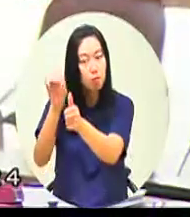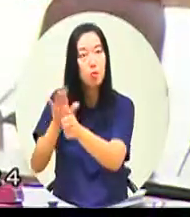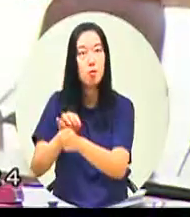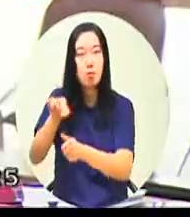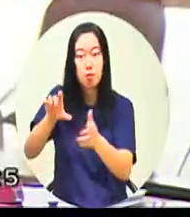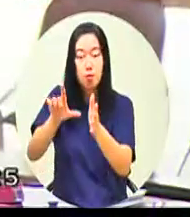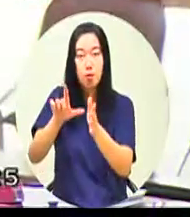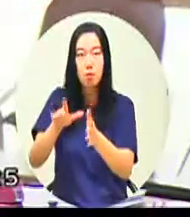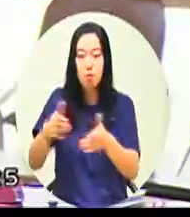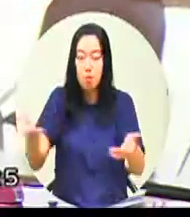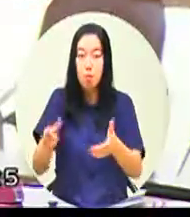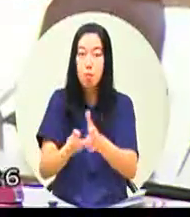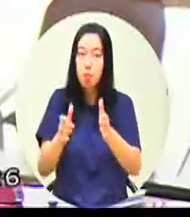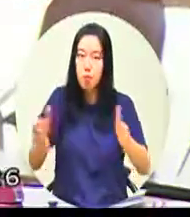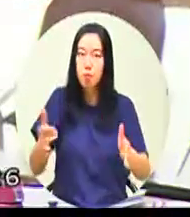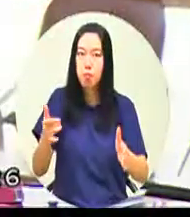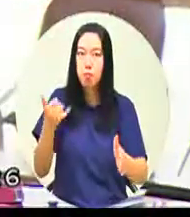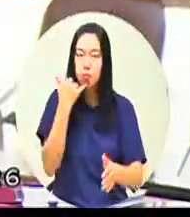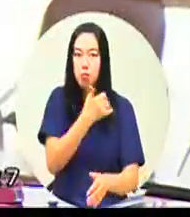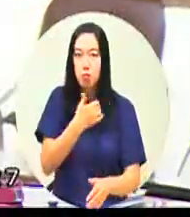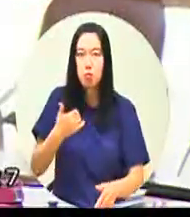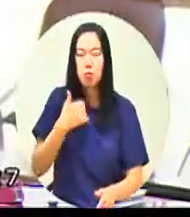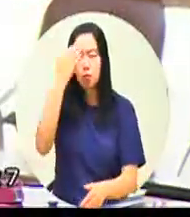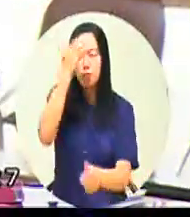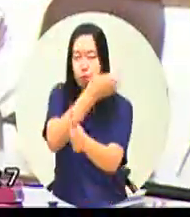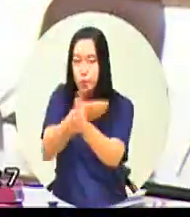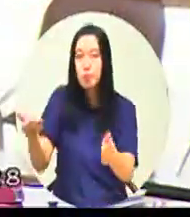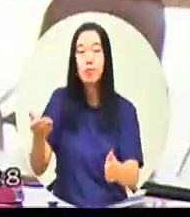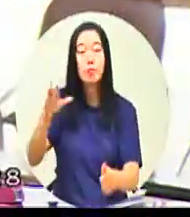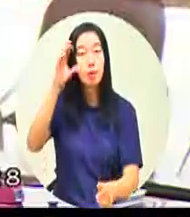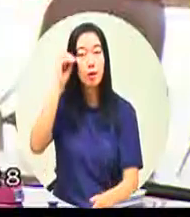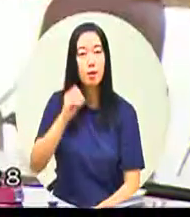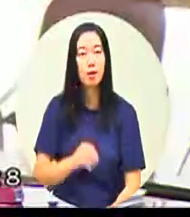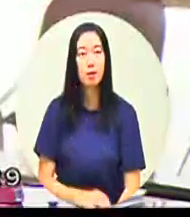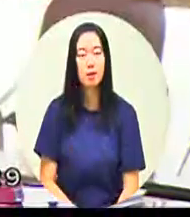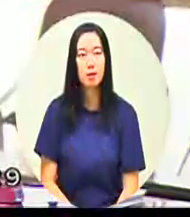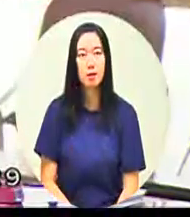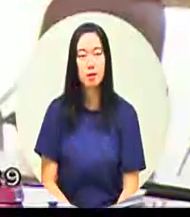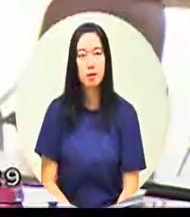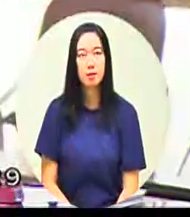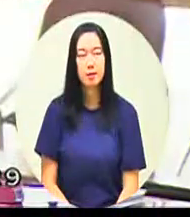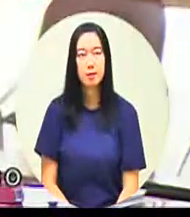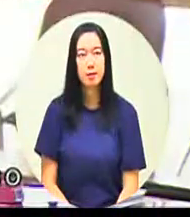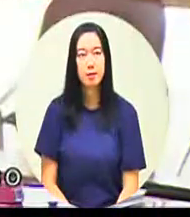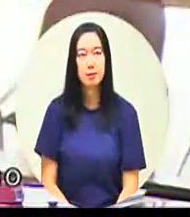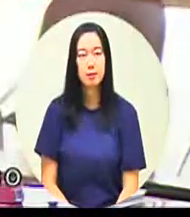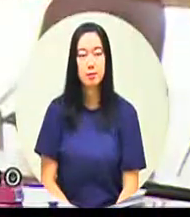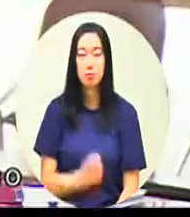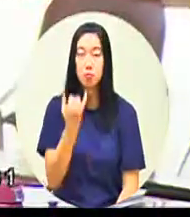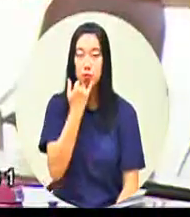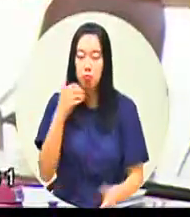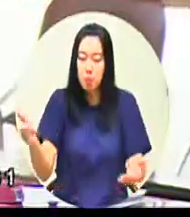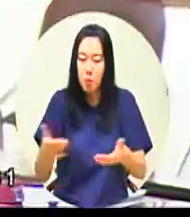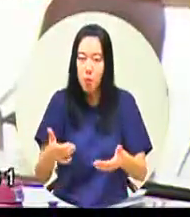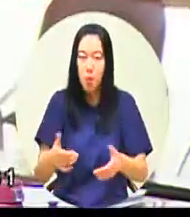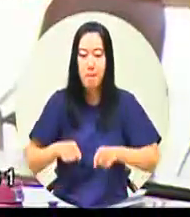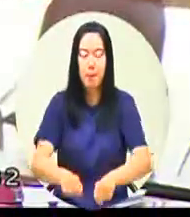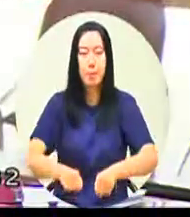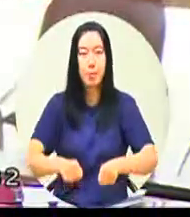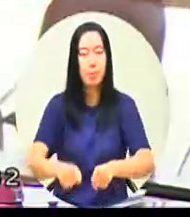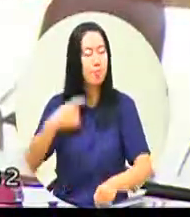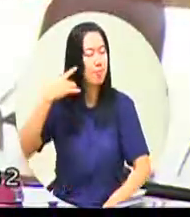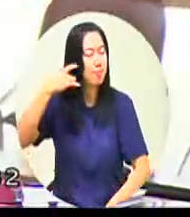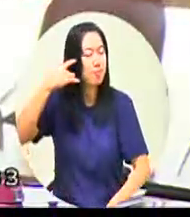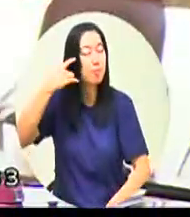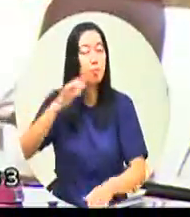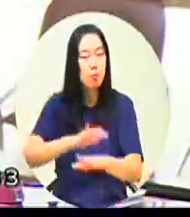间当中会造成居民的不便，或许会有一挂那个噪音的影响，所以这个很感